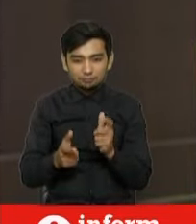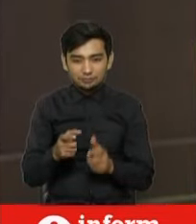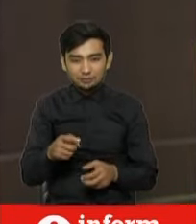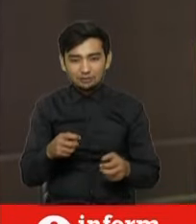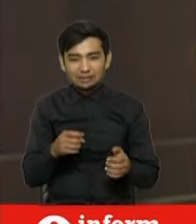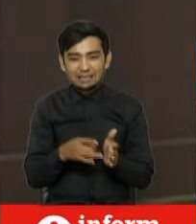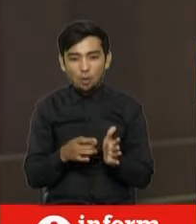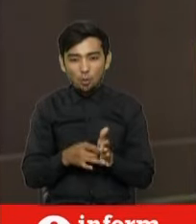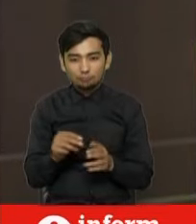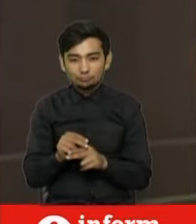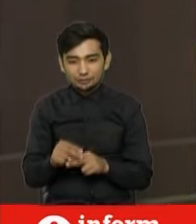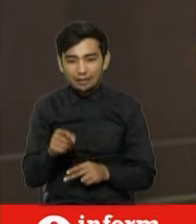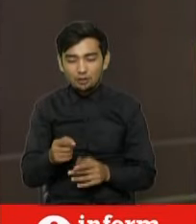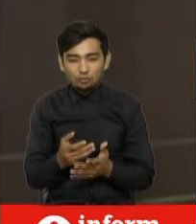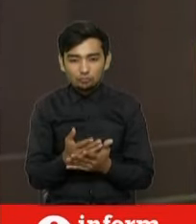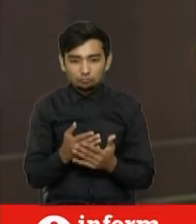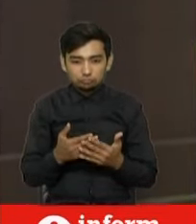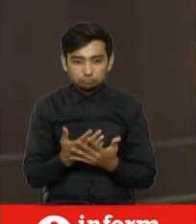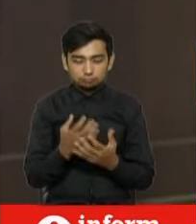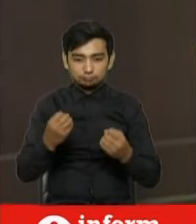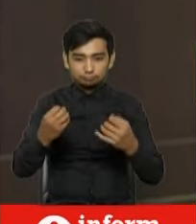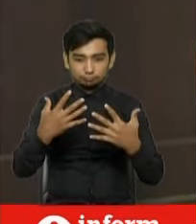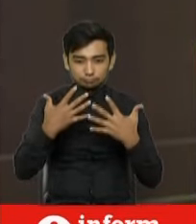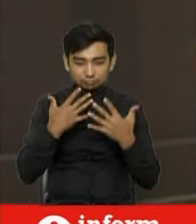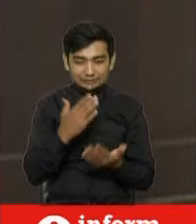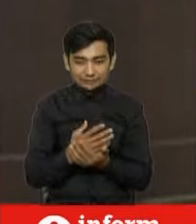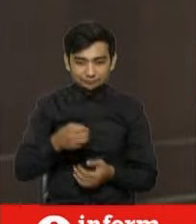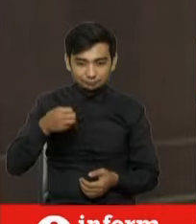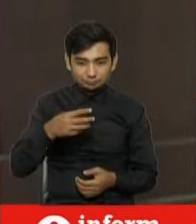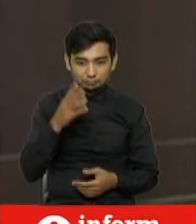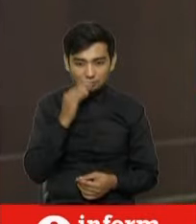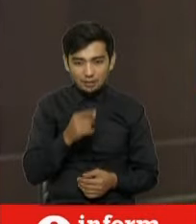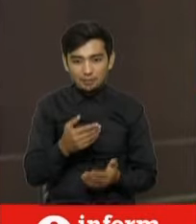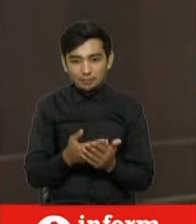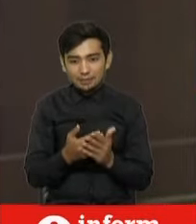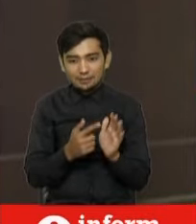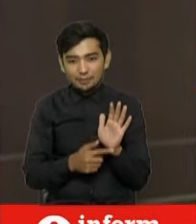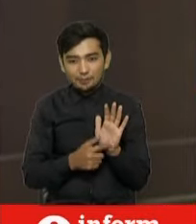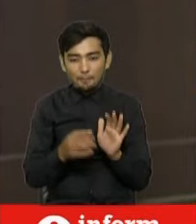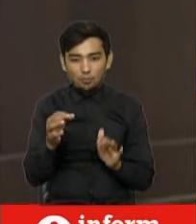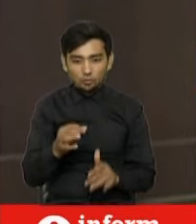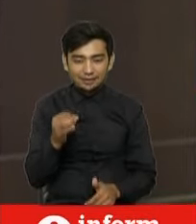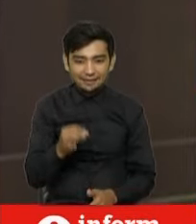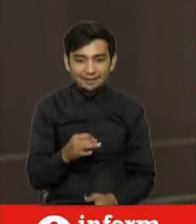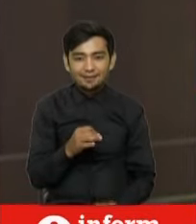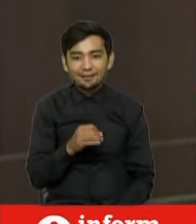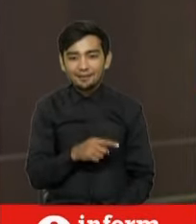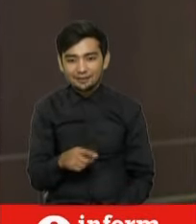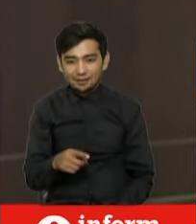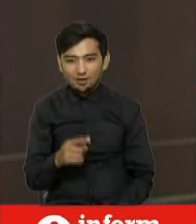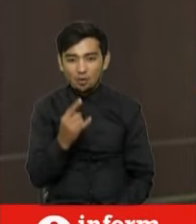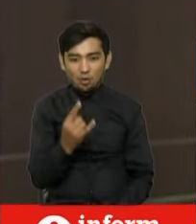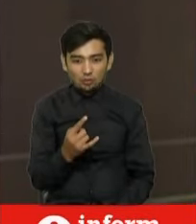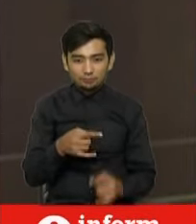кәсіпорын оның жарық өткізгіштігін тексереді, ол кем дегенде 70% болу керек, және олар оған әйнекке,